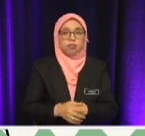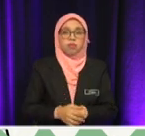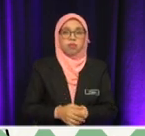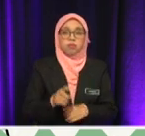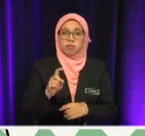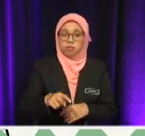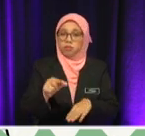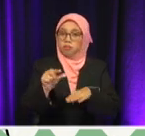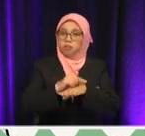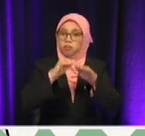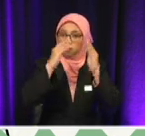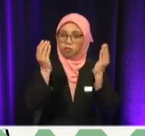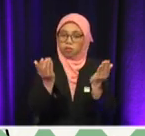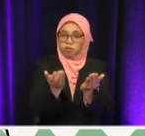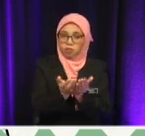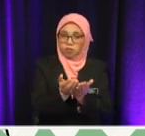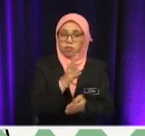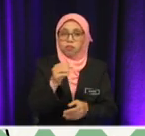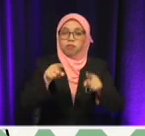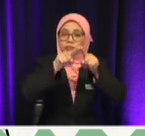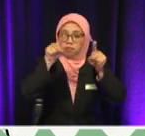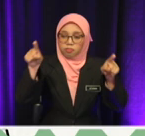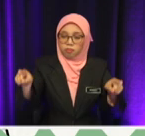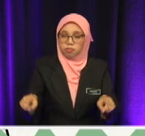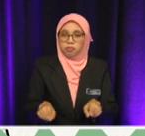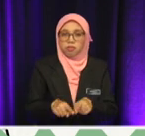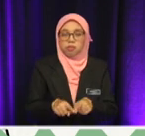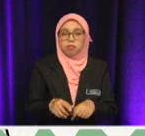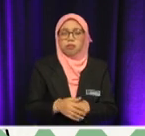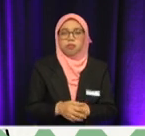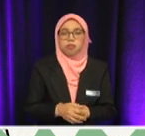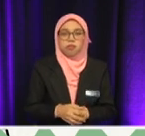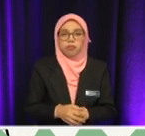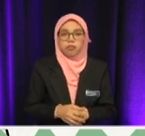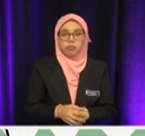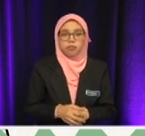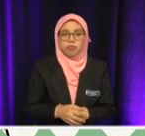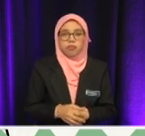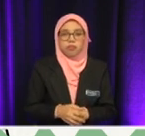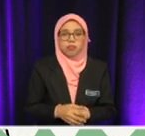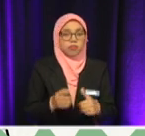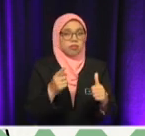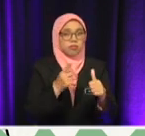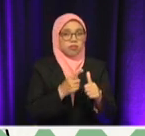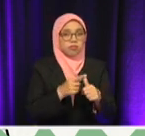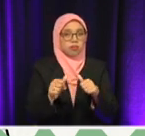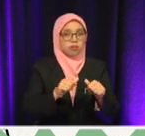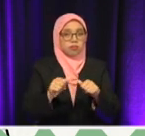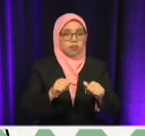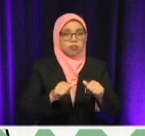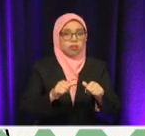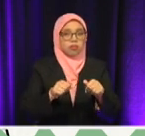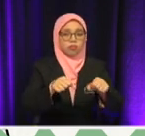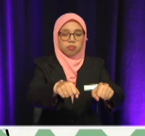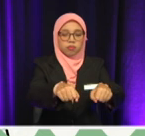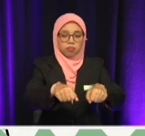rotan. Jadi, kat sini jawapan yang cikgu berikan ialah, okey, yang pertama, aktiviti yang menarik